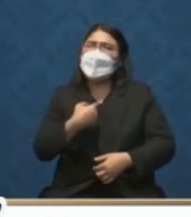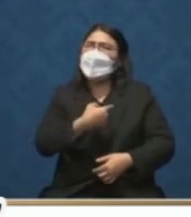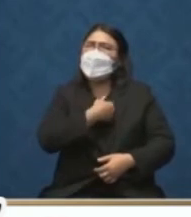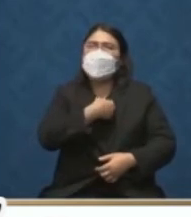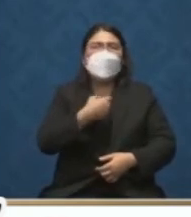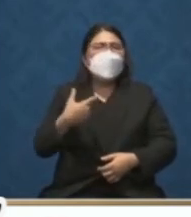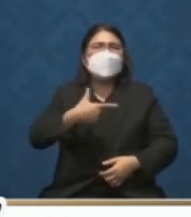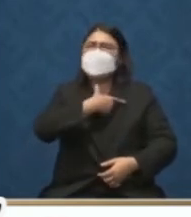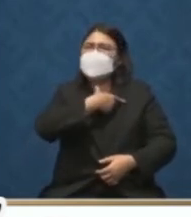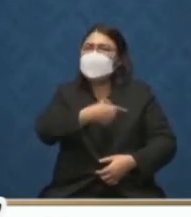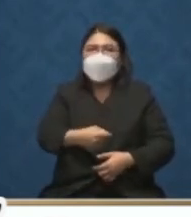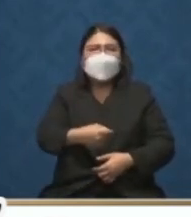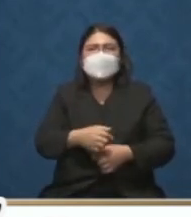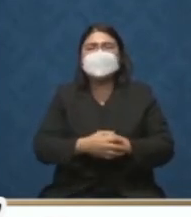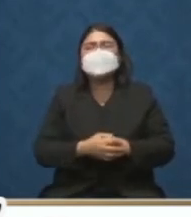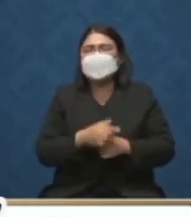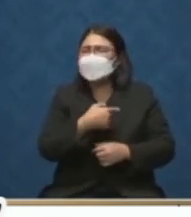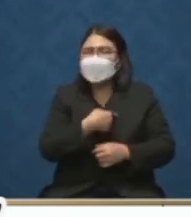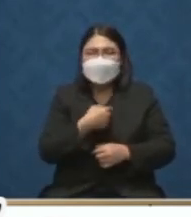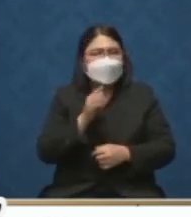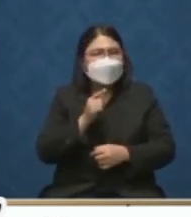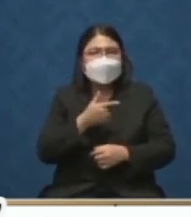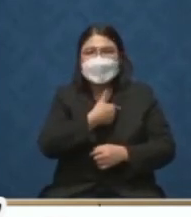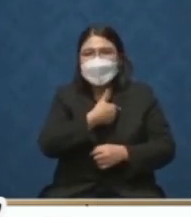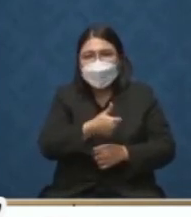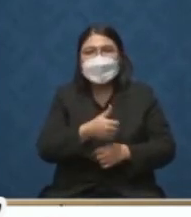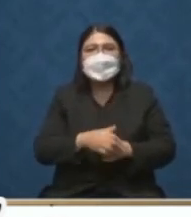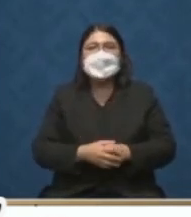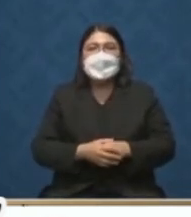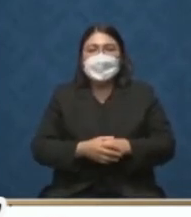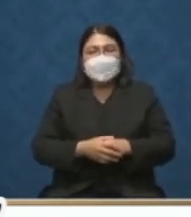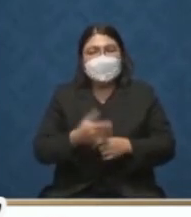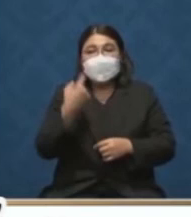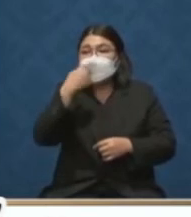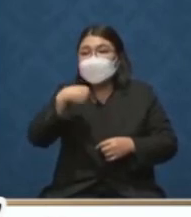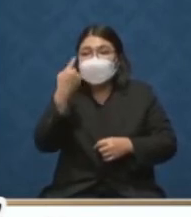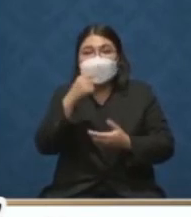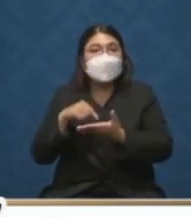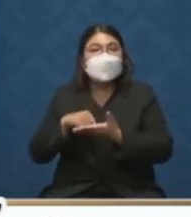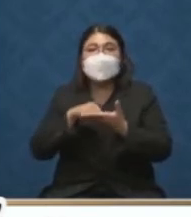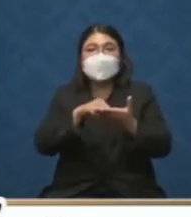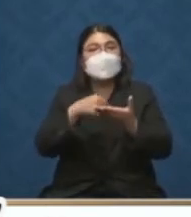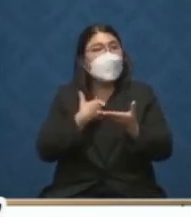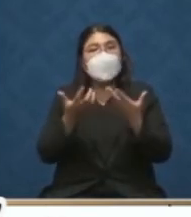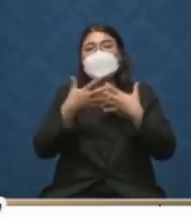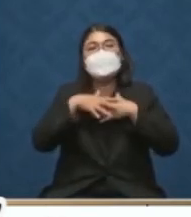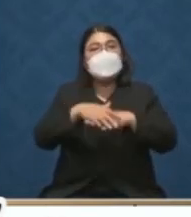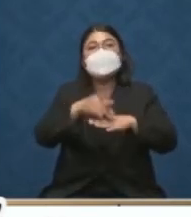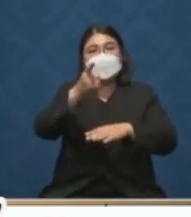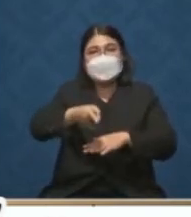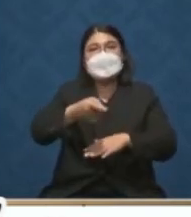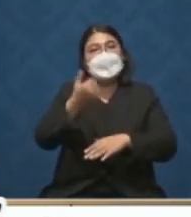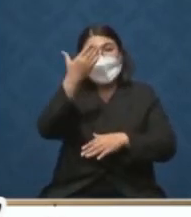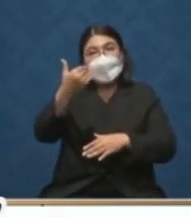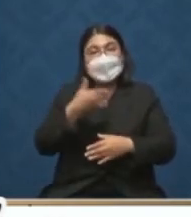ให้ทำความคิดเห็นเป็นประชามติเพื่อจะตั้งส.ส.ร.ซึ่งมันตรงใจผมมากมันตรงกับอุด